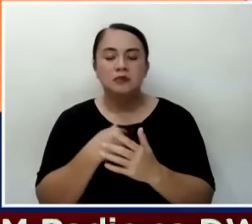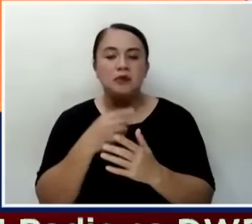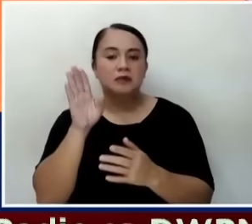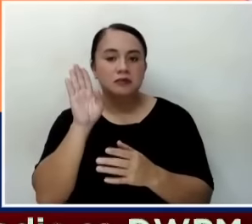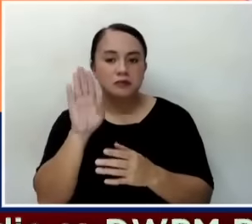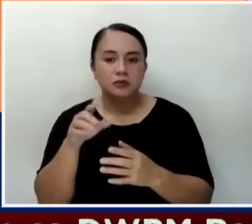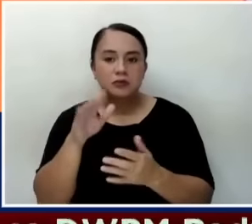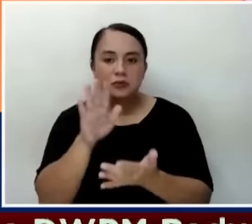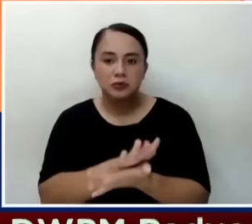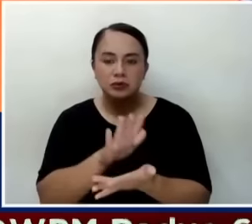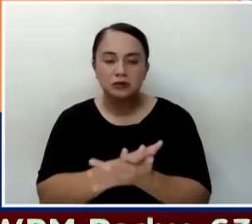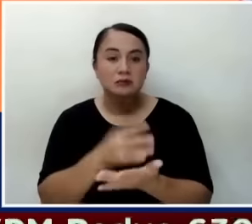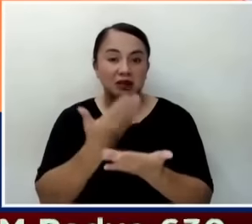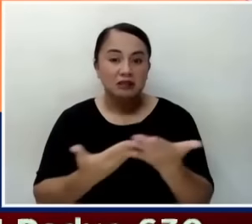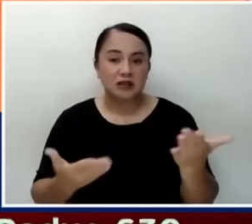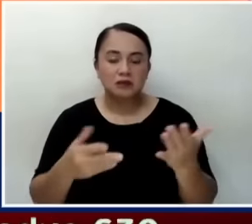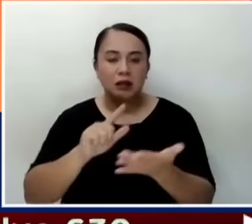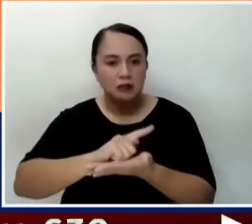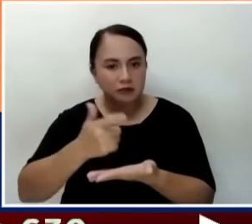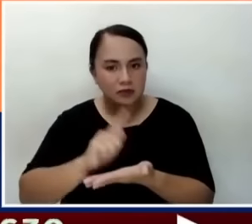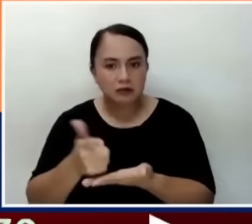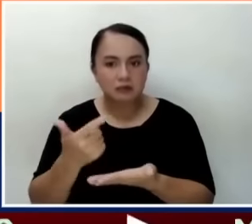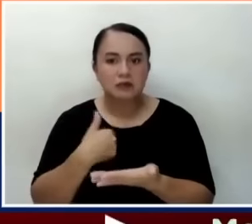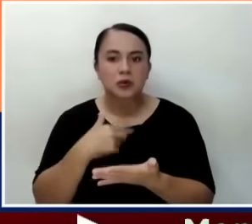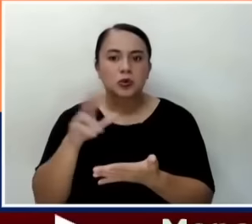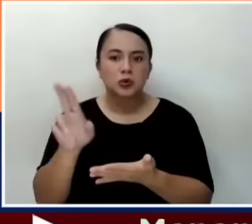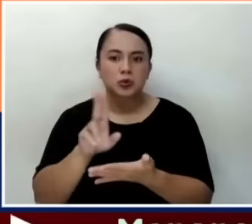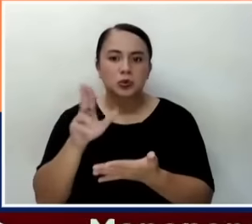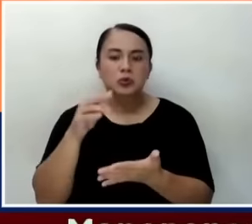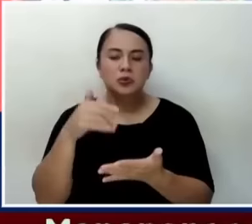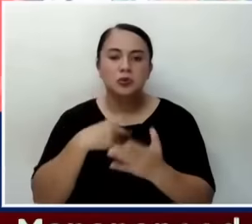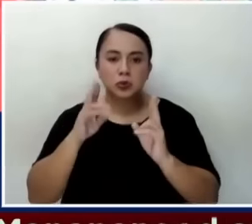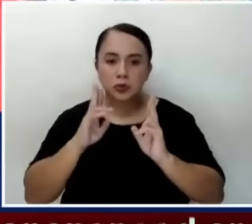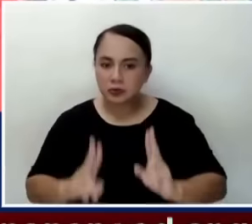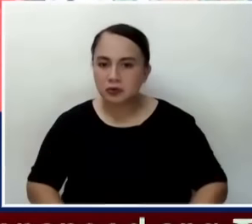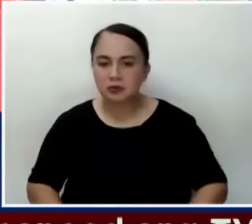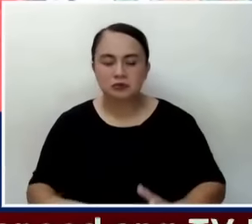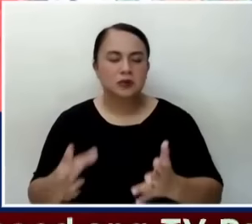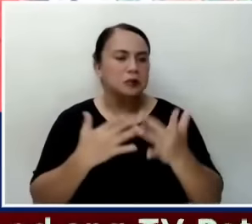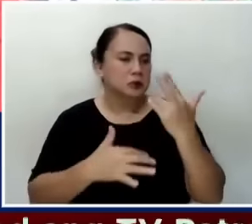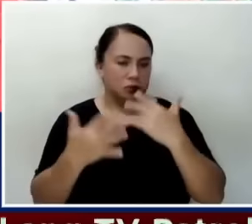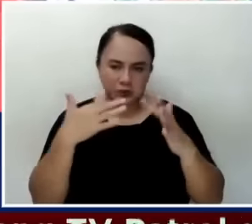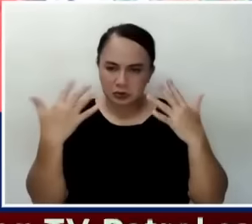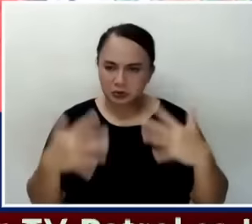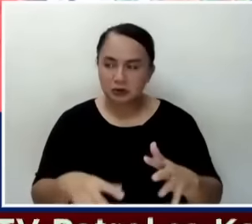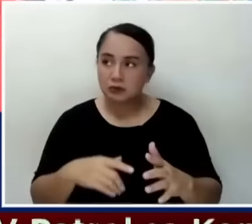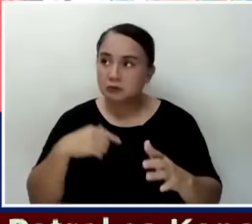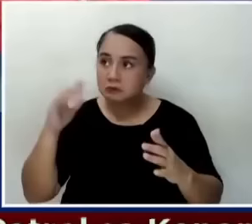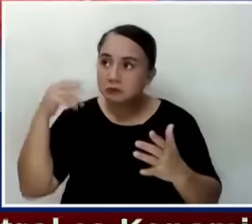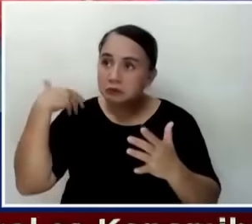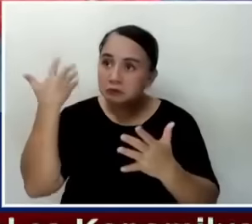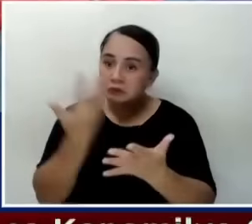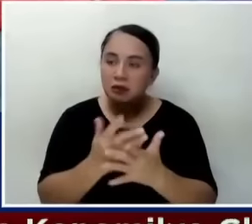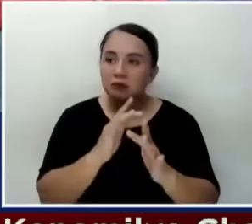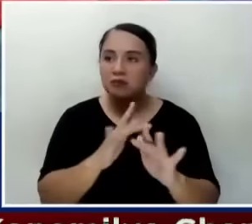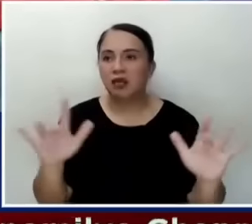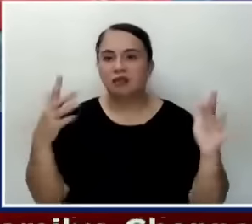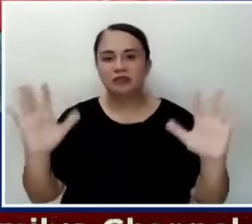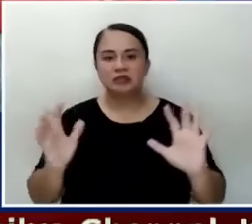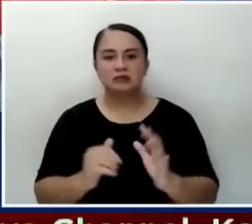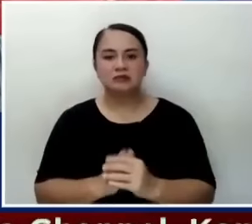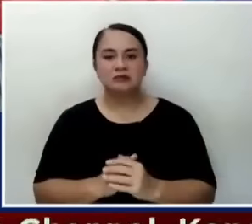lubos din yung mga gamit niya, laptop, ginagamit niya po pag-aaral, uniform. Wala din po. Pagdating nga namin dito, wala na natiran. Nabigyan